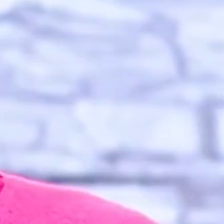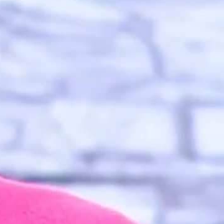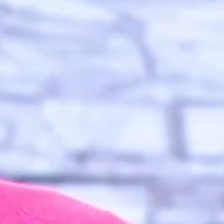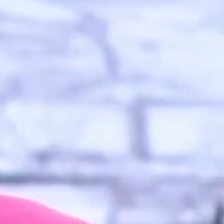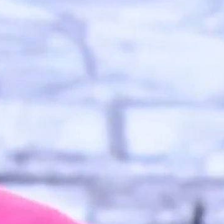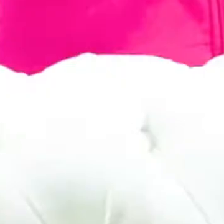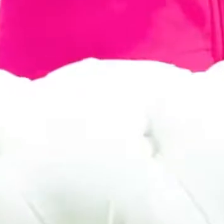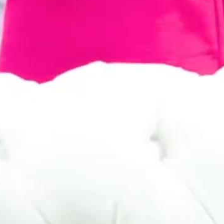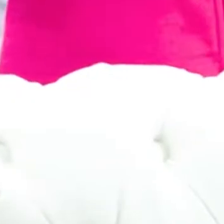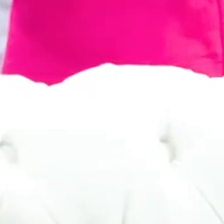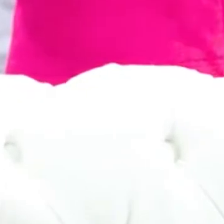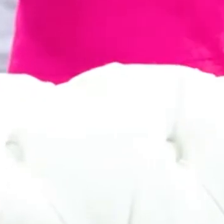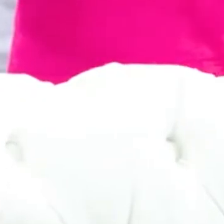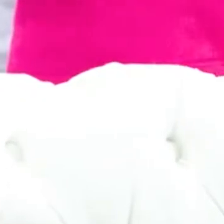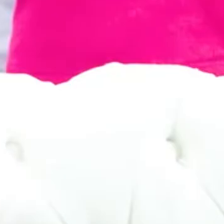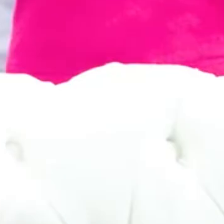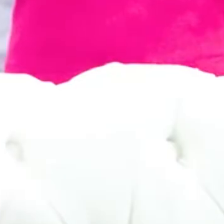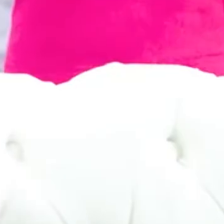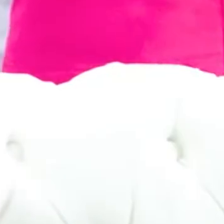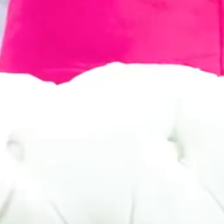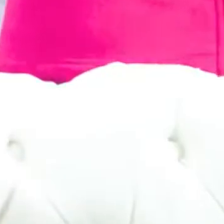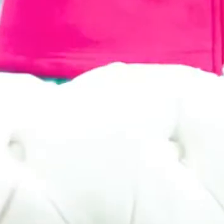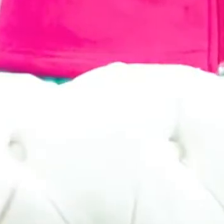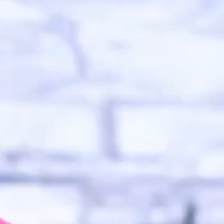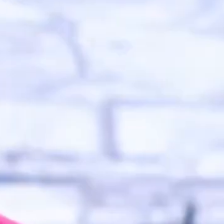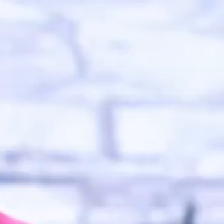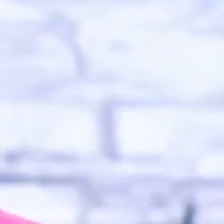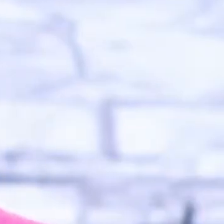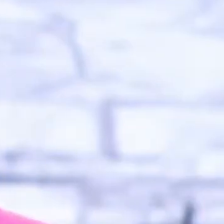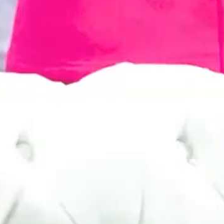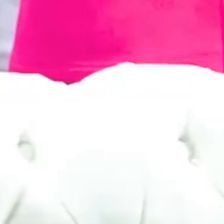unza misumbu ticha faraneku